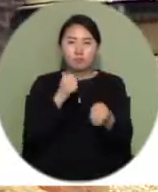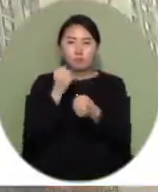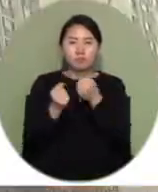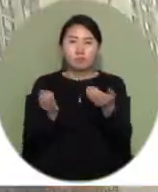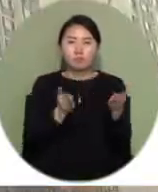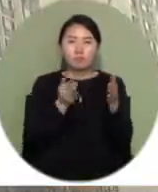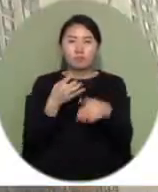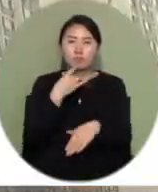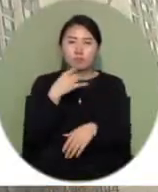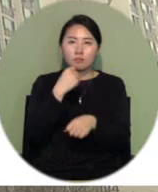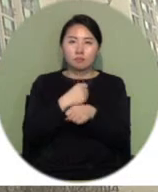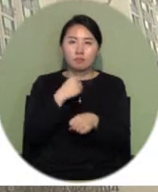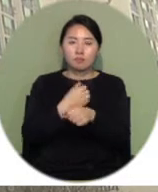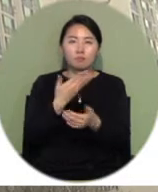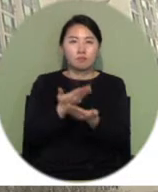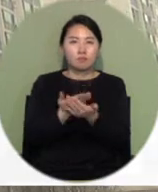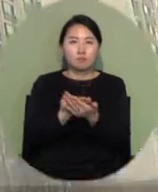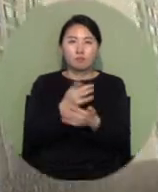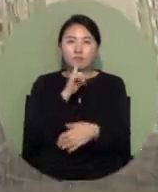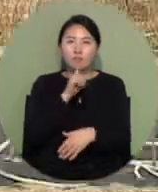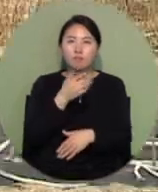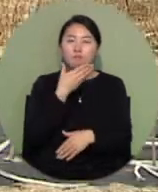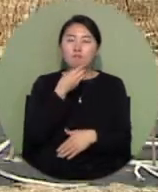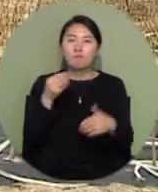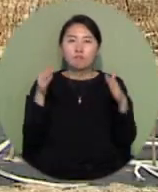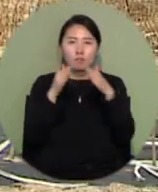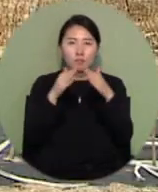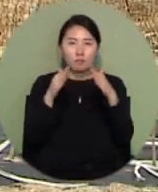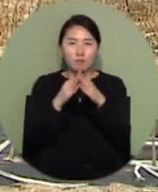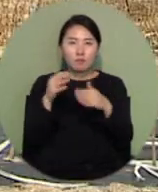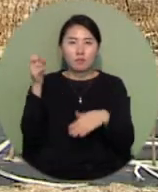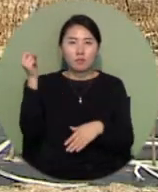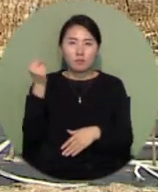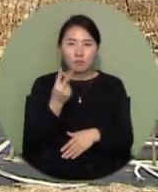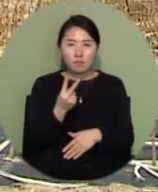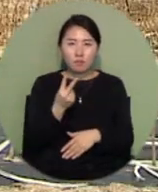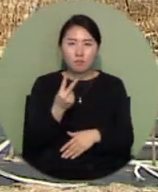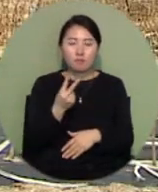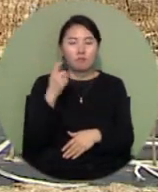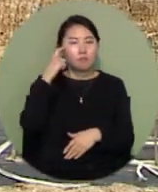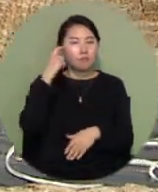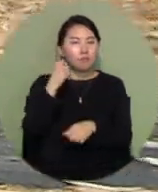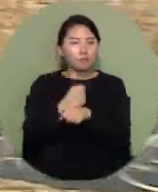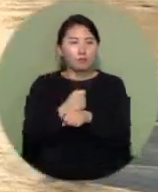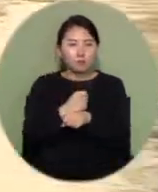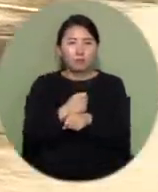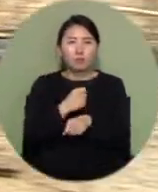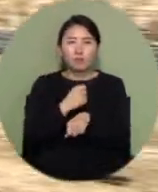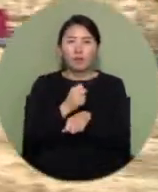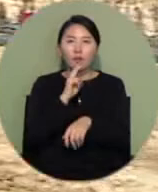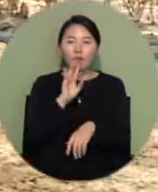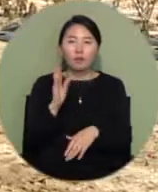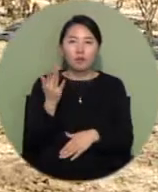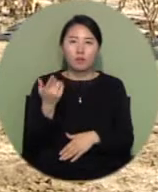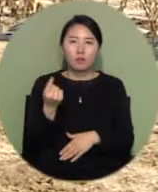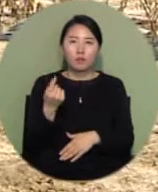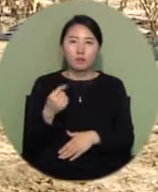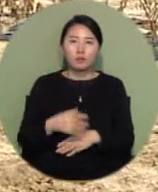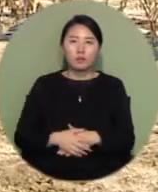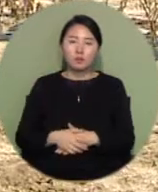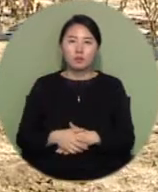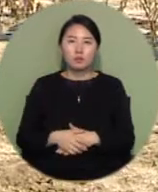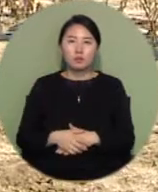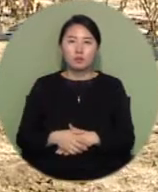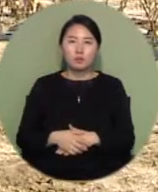그런 말씀이시죠? 그렇죠. 행복주택은 다시 여세를 해야 돼요. 네, 알겠습니다. 네,